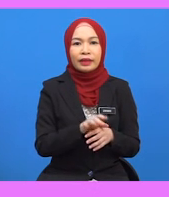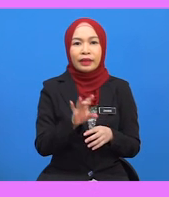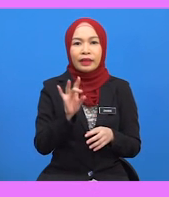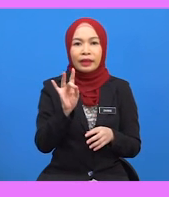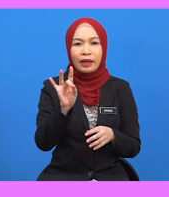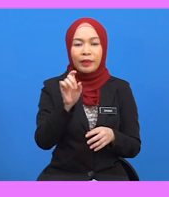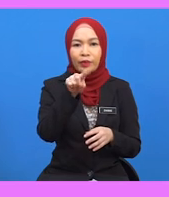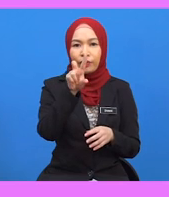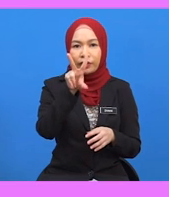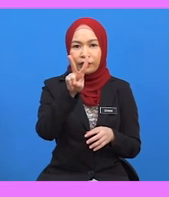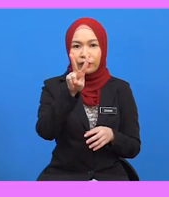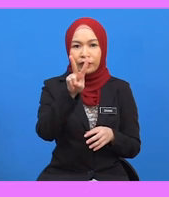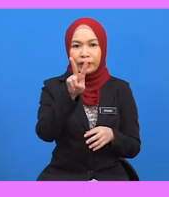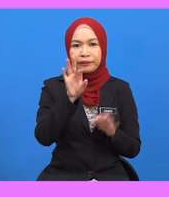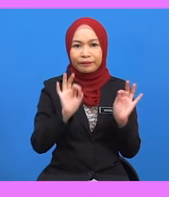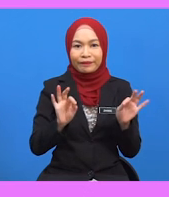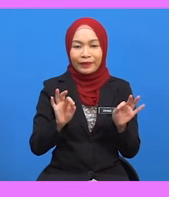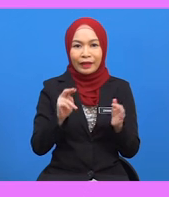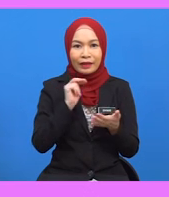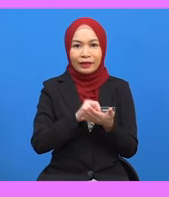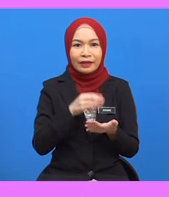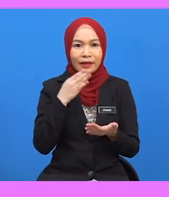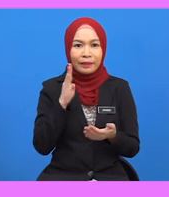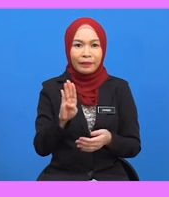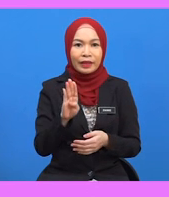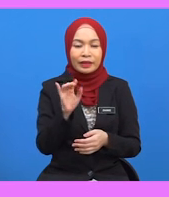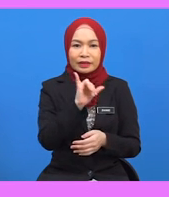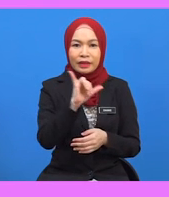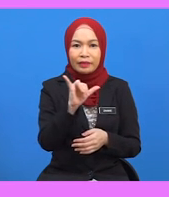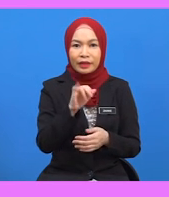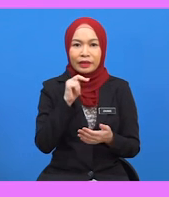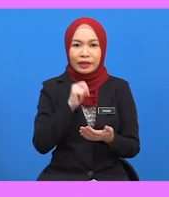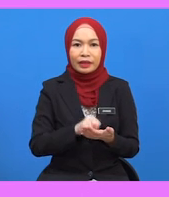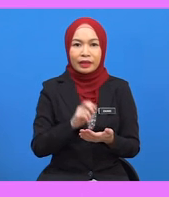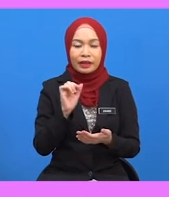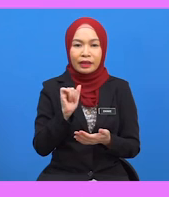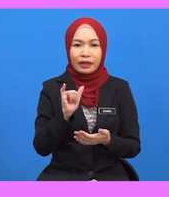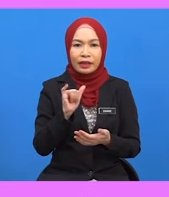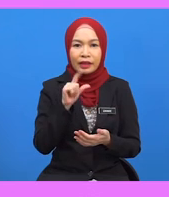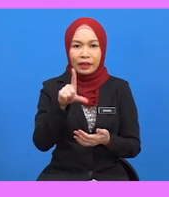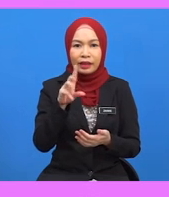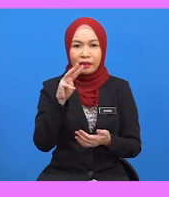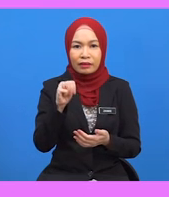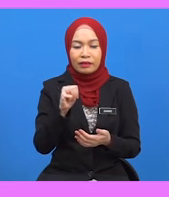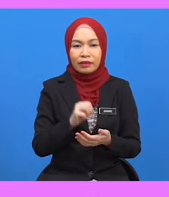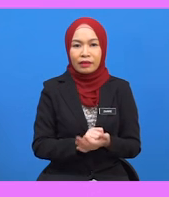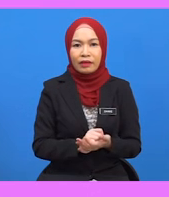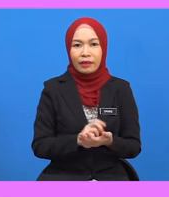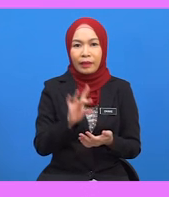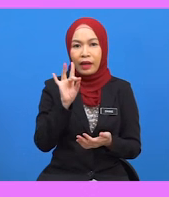8.2, jika nilai B sama dengan nilai LM,